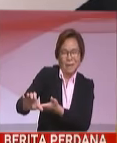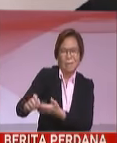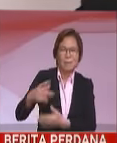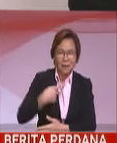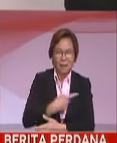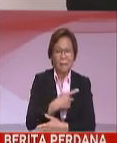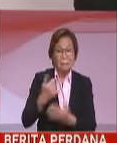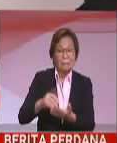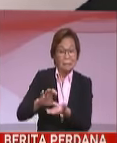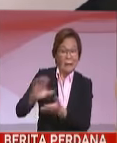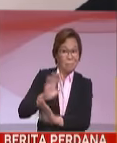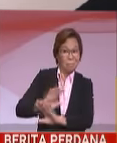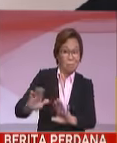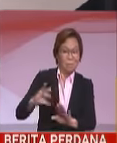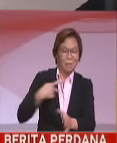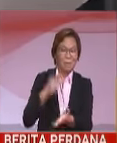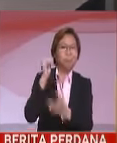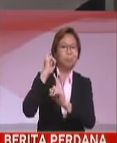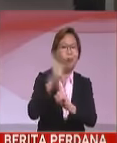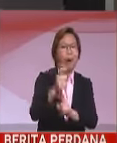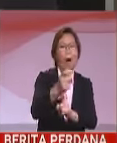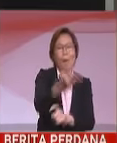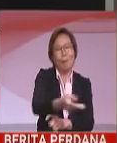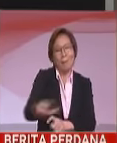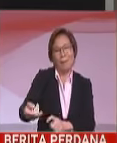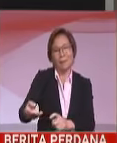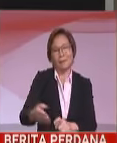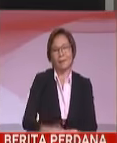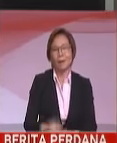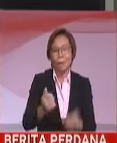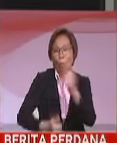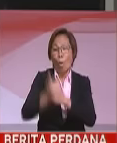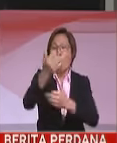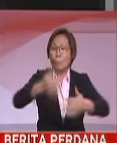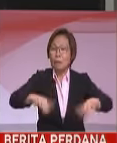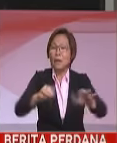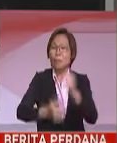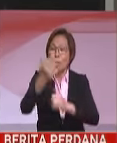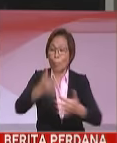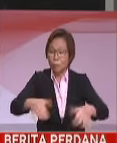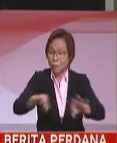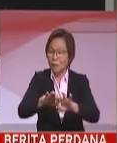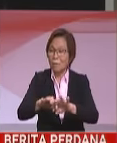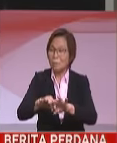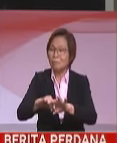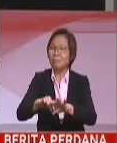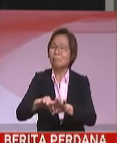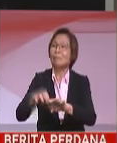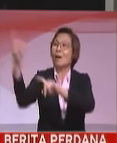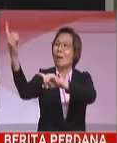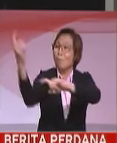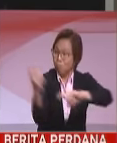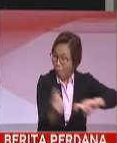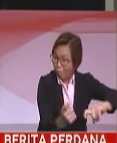Kita bagi sekarang, kita bagi bentuk barangan. Jadi apa yang lebih penting adalah pekebun-pekebun kecil, kita galakkan